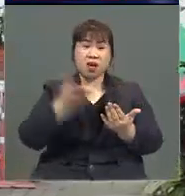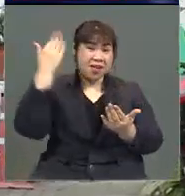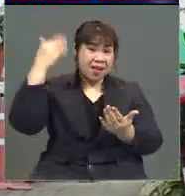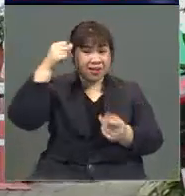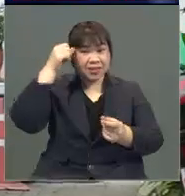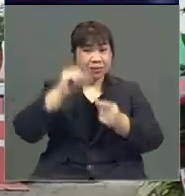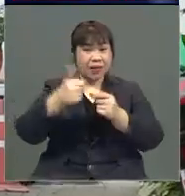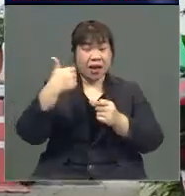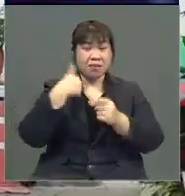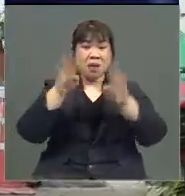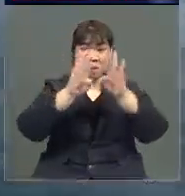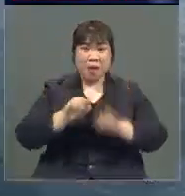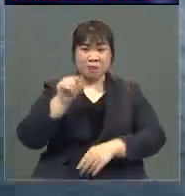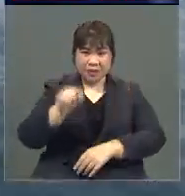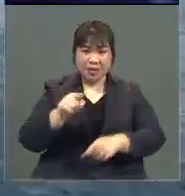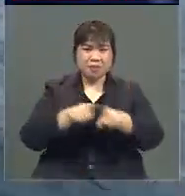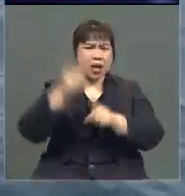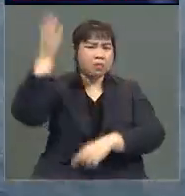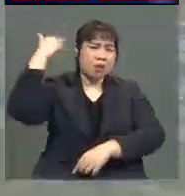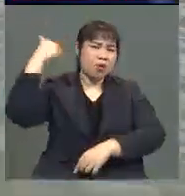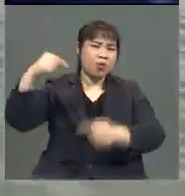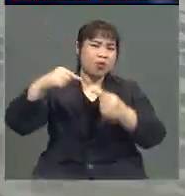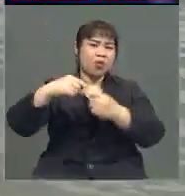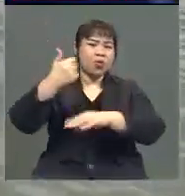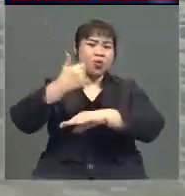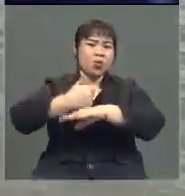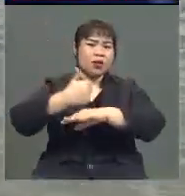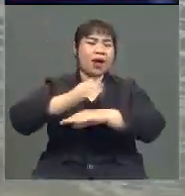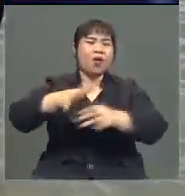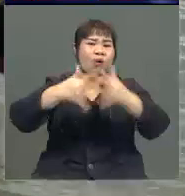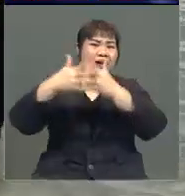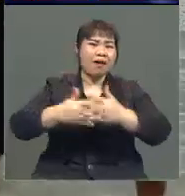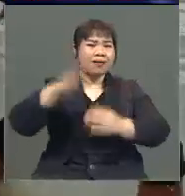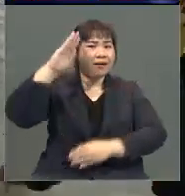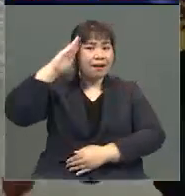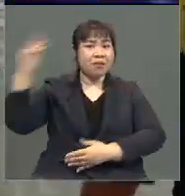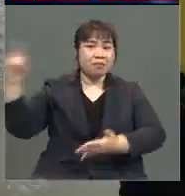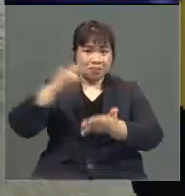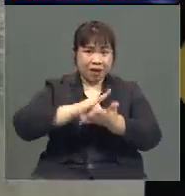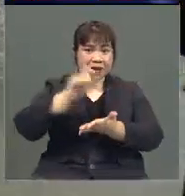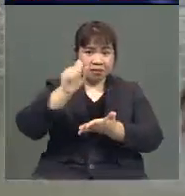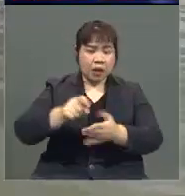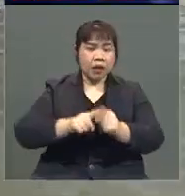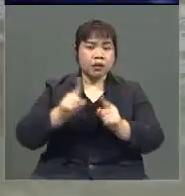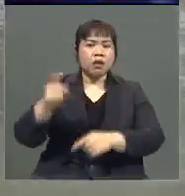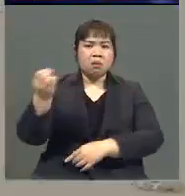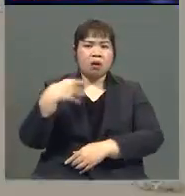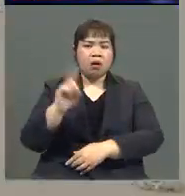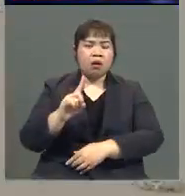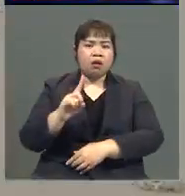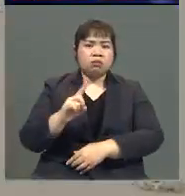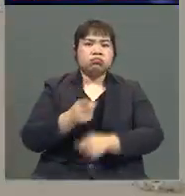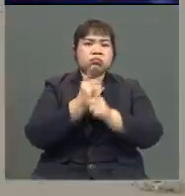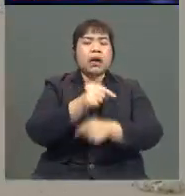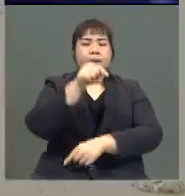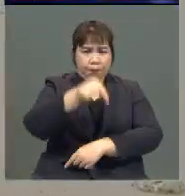จำกันได้เคยมีโมเดลแบบนี้นะและเมื่อครั้งที่ผู้บัญชาการทหารบกสหรัฐเดินทางเข้ามาแต่ท่านบอกว่าจะ